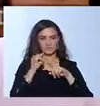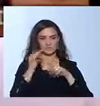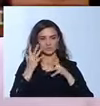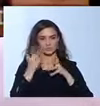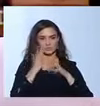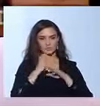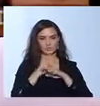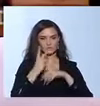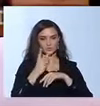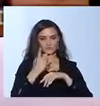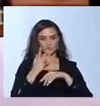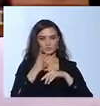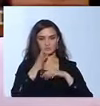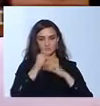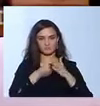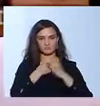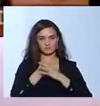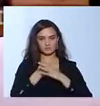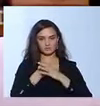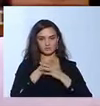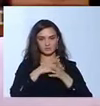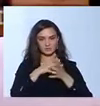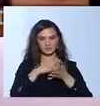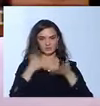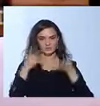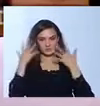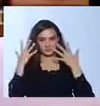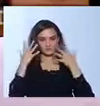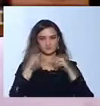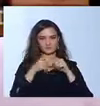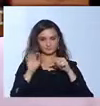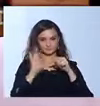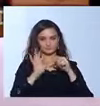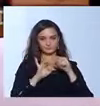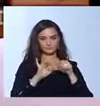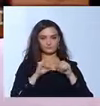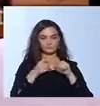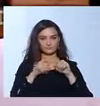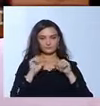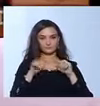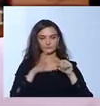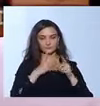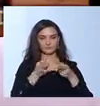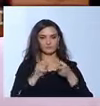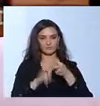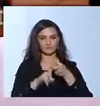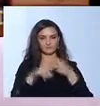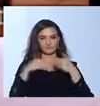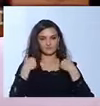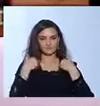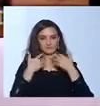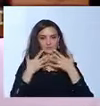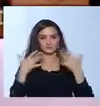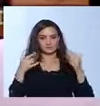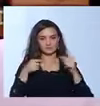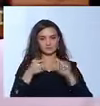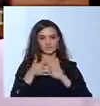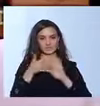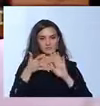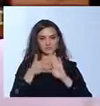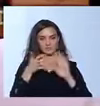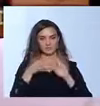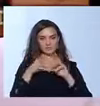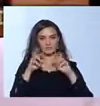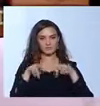თუ არის 25 წლამდე გაჭაღარავება და გვხვდება ხოლმე ხშირად, ეს შეიძლება დაკავშირებული იყოს ვიტამინების და მინერალების დეფიციტთან.